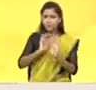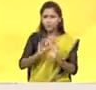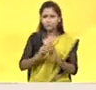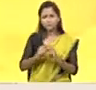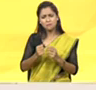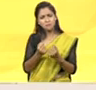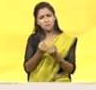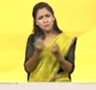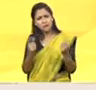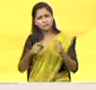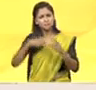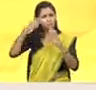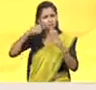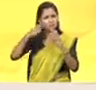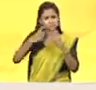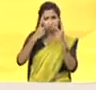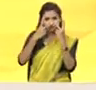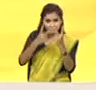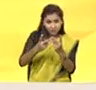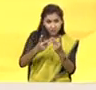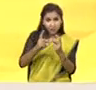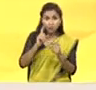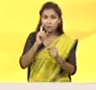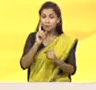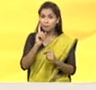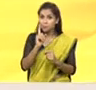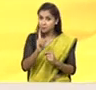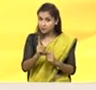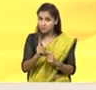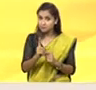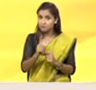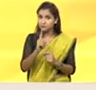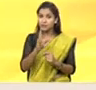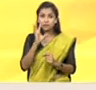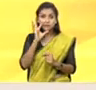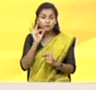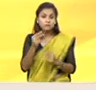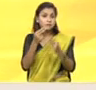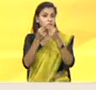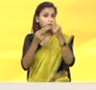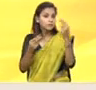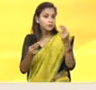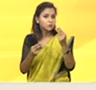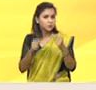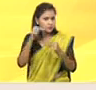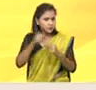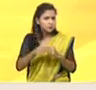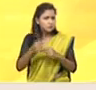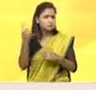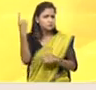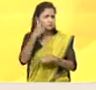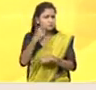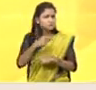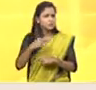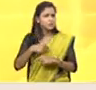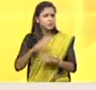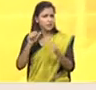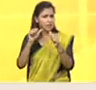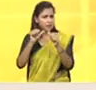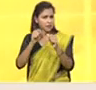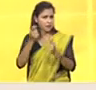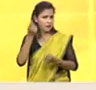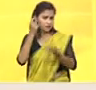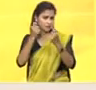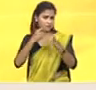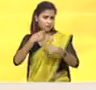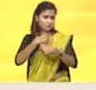देखी होगी, लेकिन एक रियल स्टोरी इन दिनों असम में बन रही